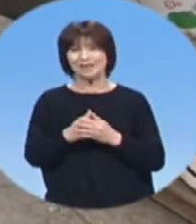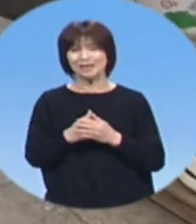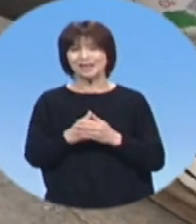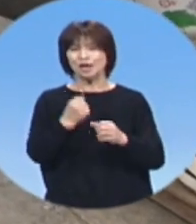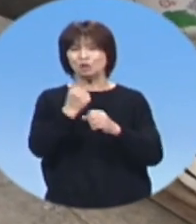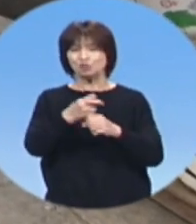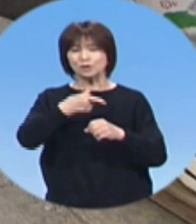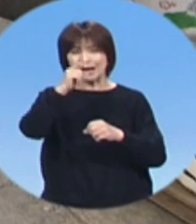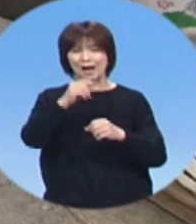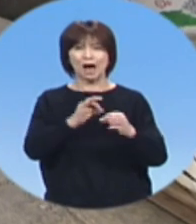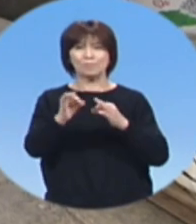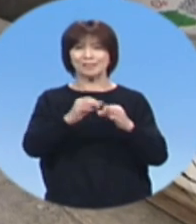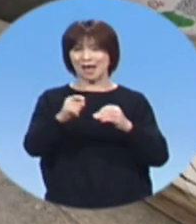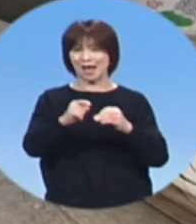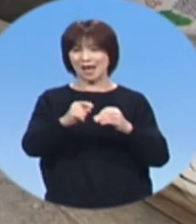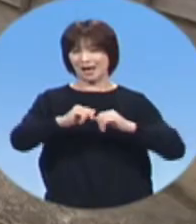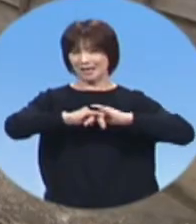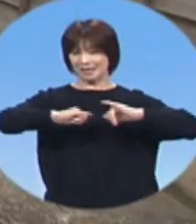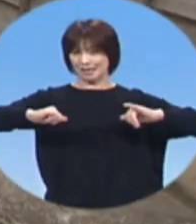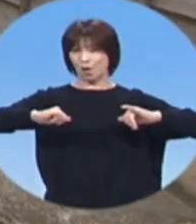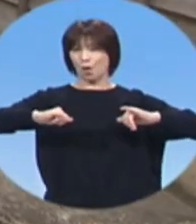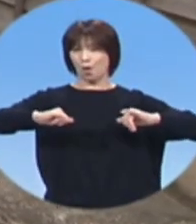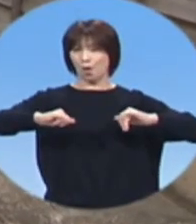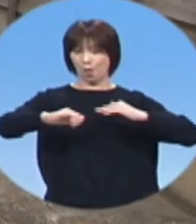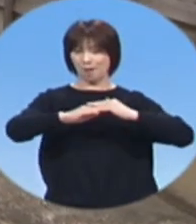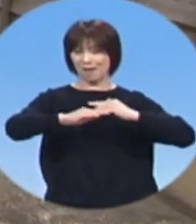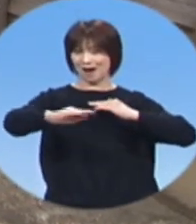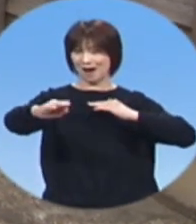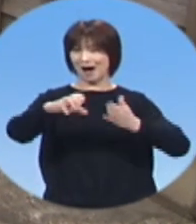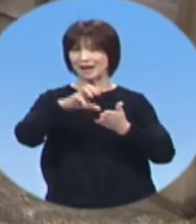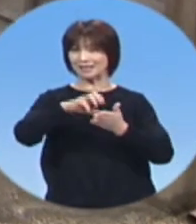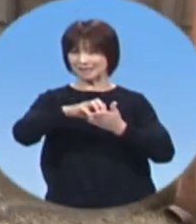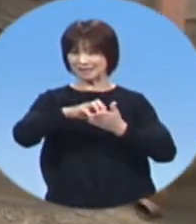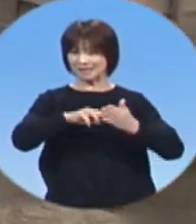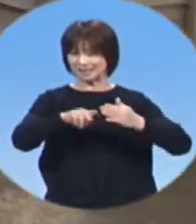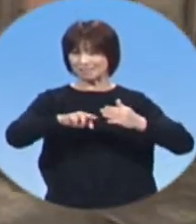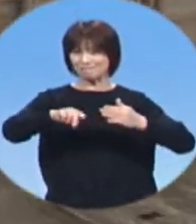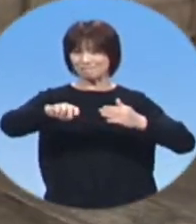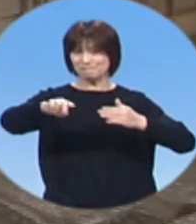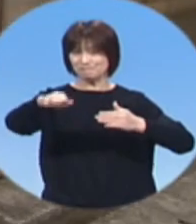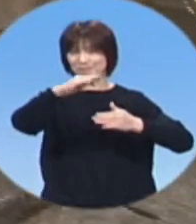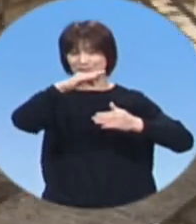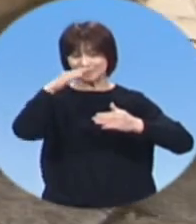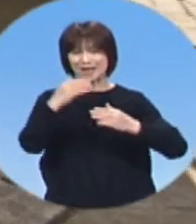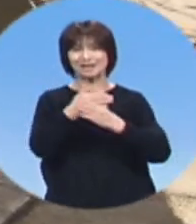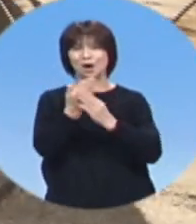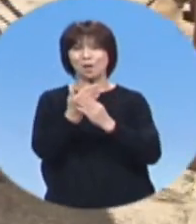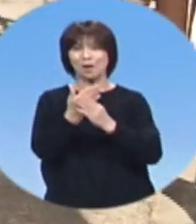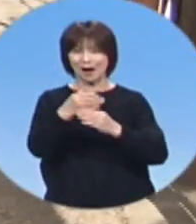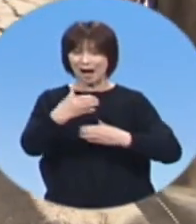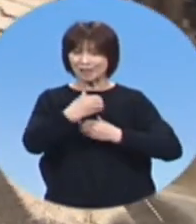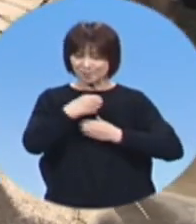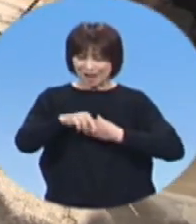造り酒屋ならではの広い敷地、石畳の通路を抜けると 素敵なおひな様ですよ。足元気を